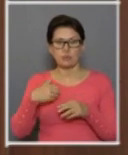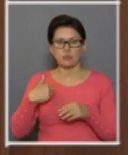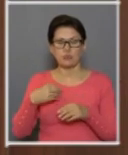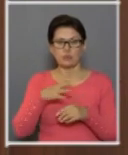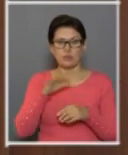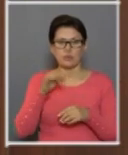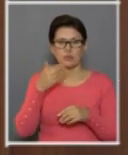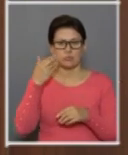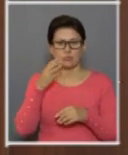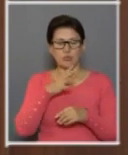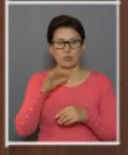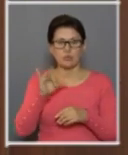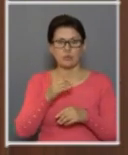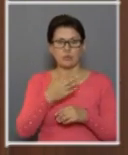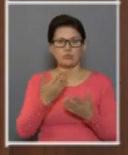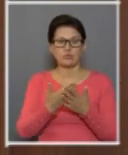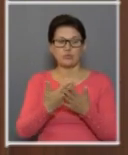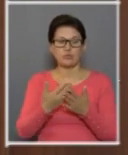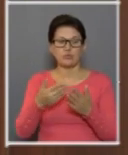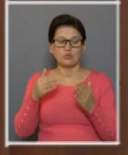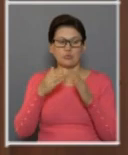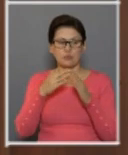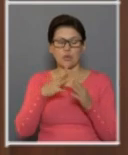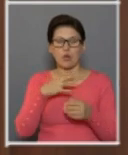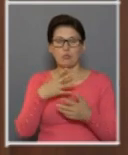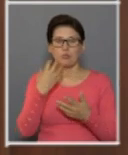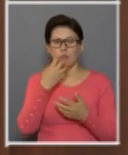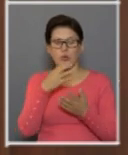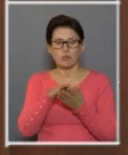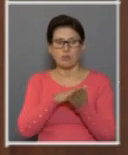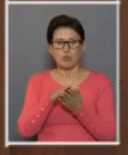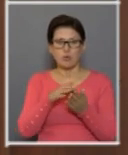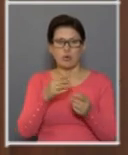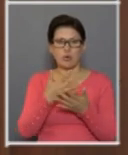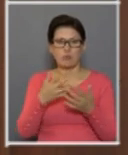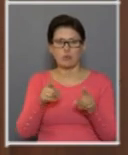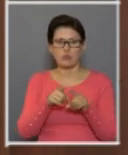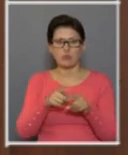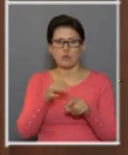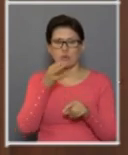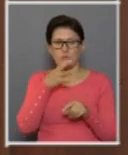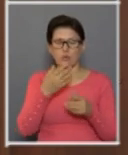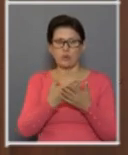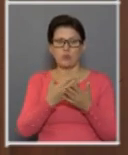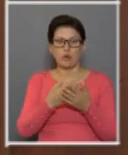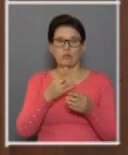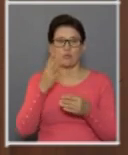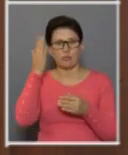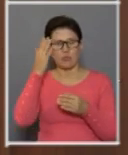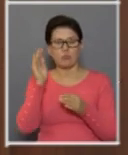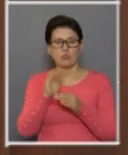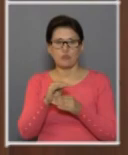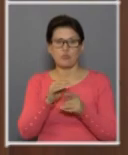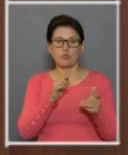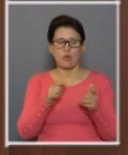болады және жеңіл болады. Оған мысалға үйден қызанақ, қияр, көкөніс, иә, кез келген түрін қосып жасауға